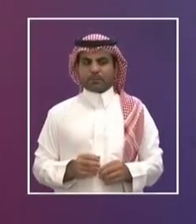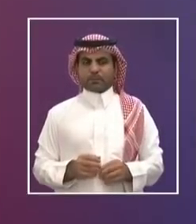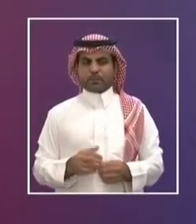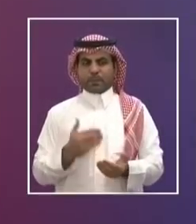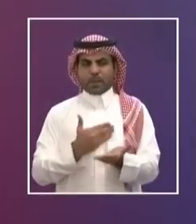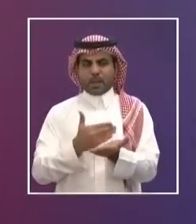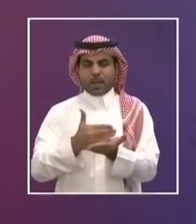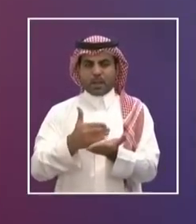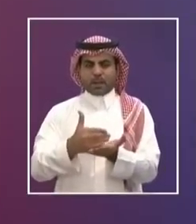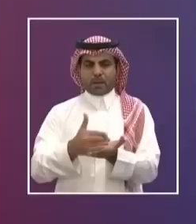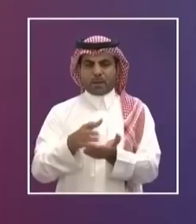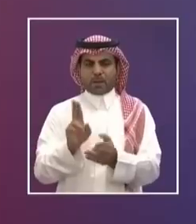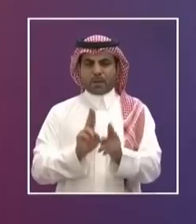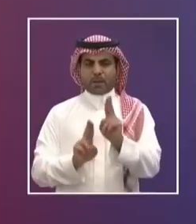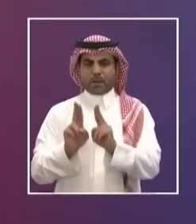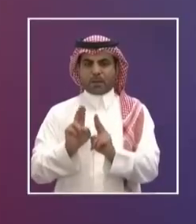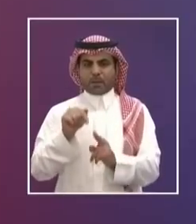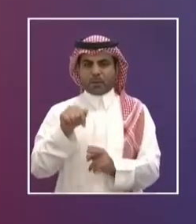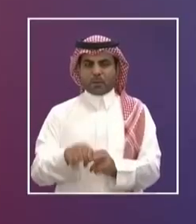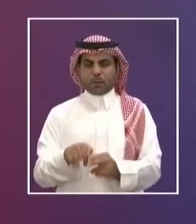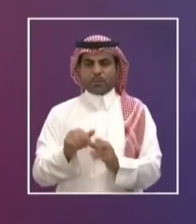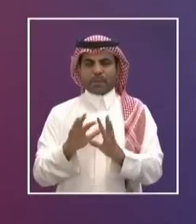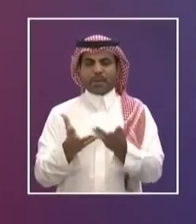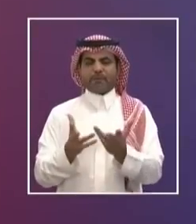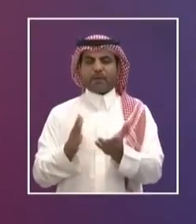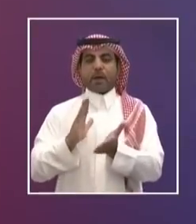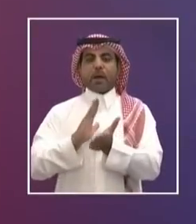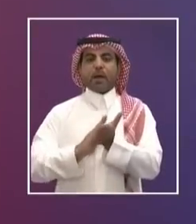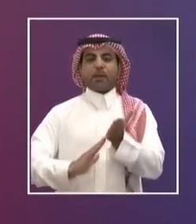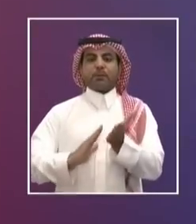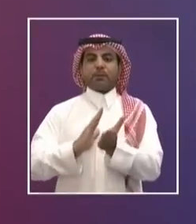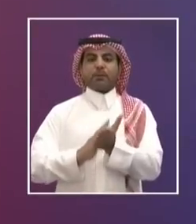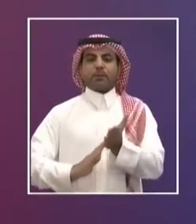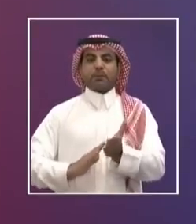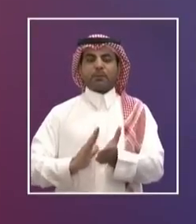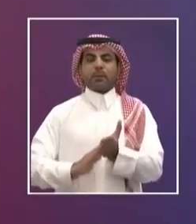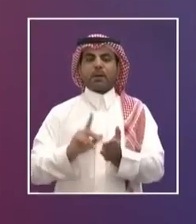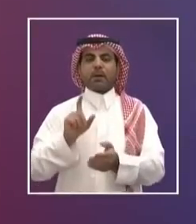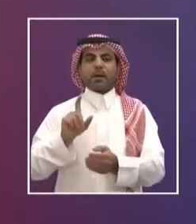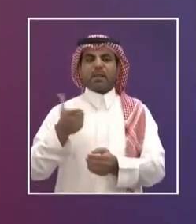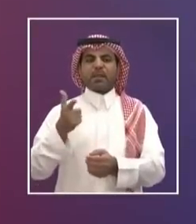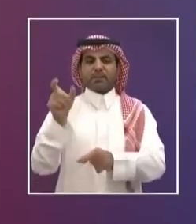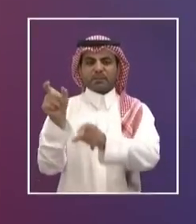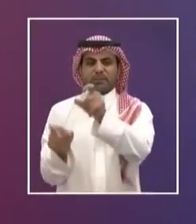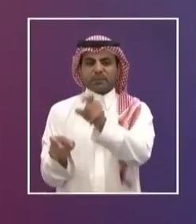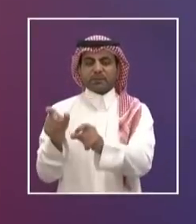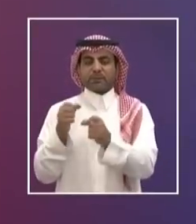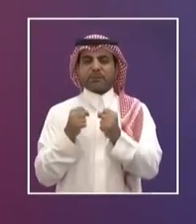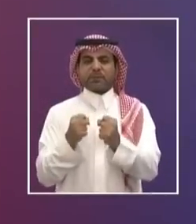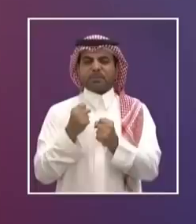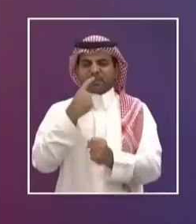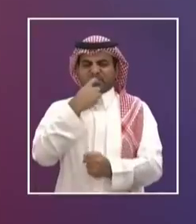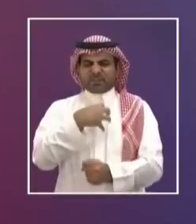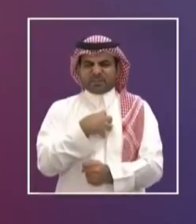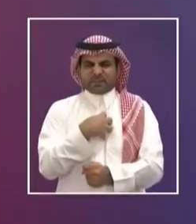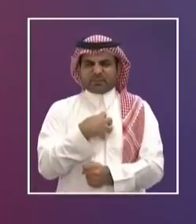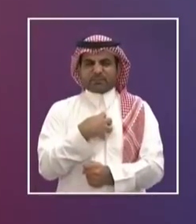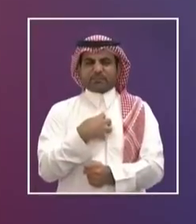أحب أن أتكلم اليوم عن الفئات الأكثر عرضة للاضطرابات النفسية، وسأخص